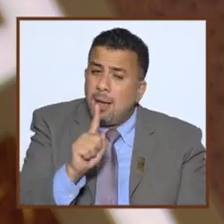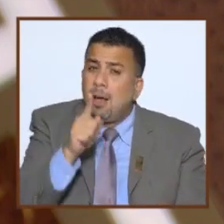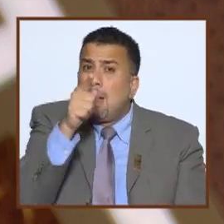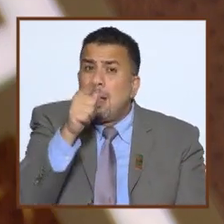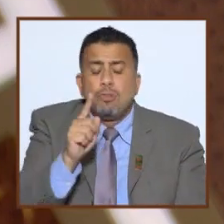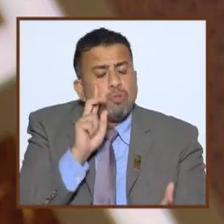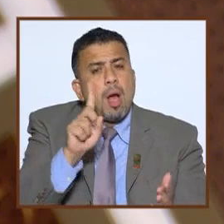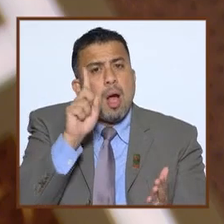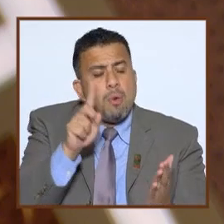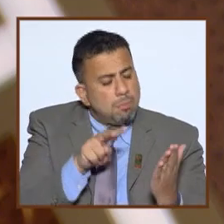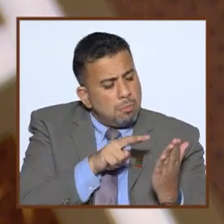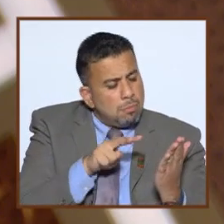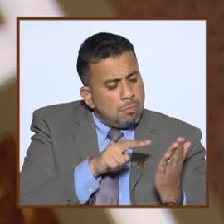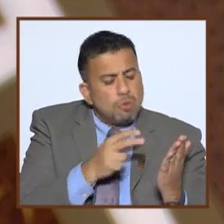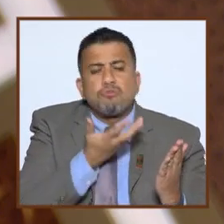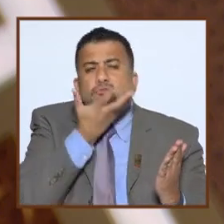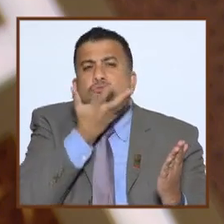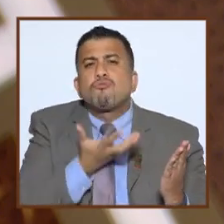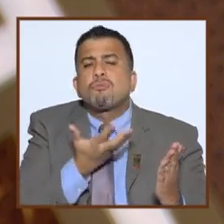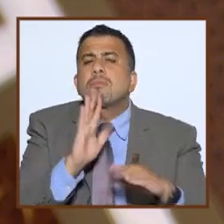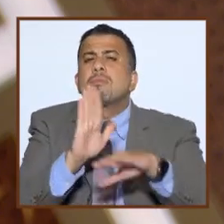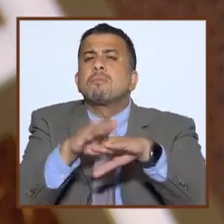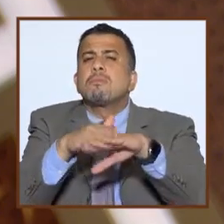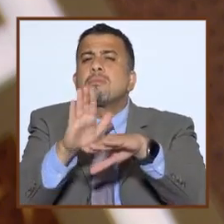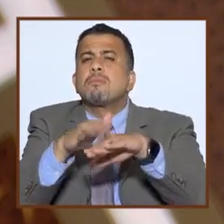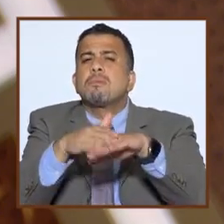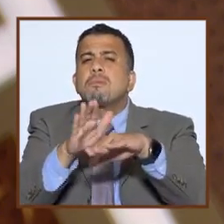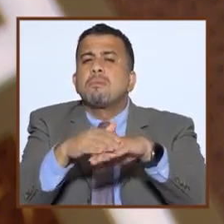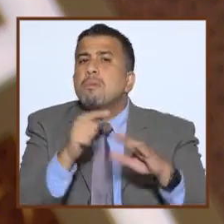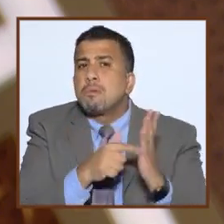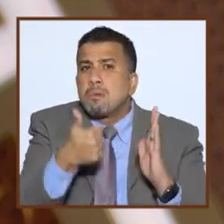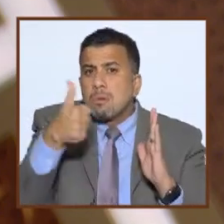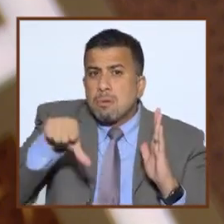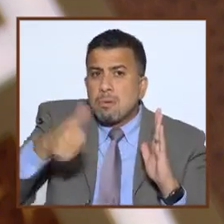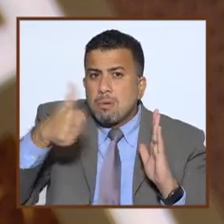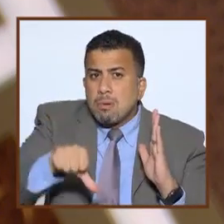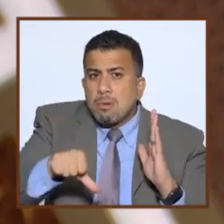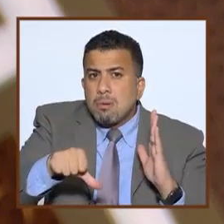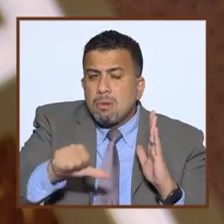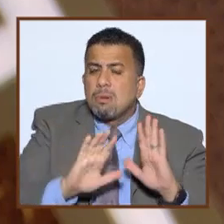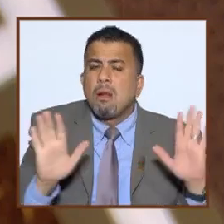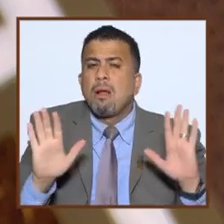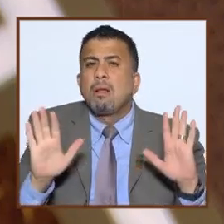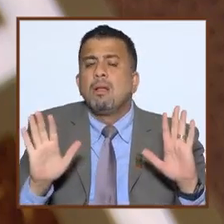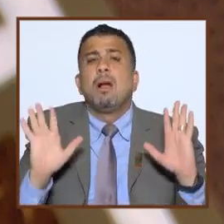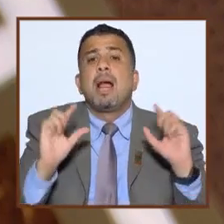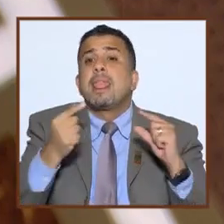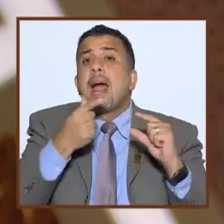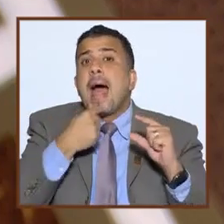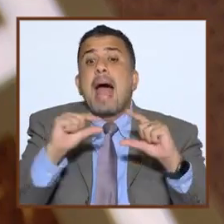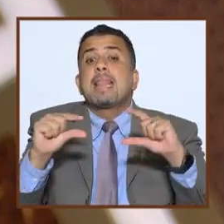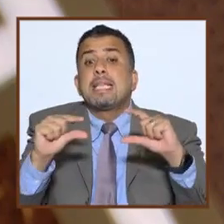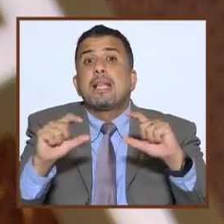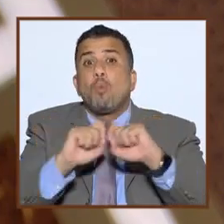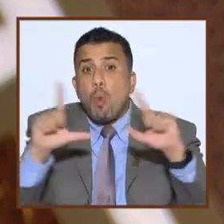العلماء يقول العبادات الاصفر فيها المنع والبطلان والتوقف حتى يريد الدليل عابد لو